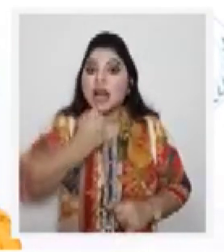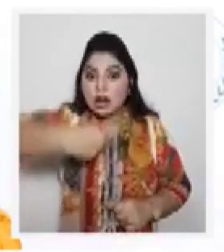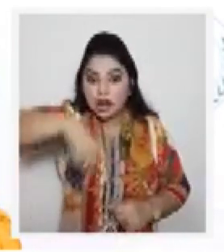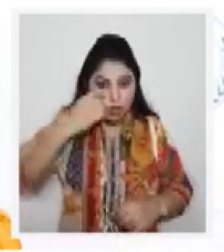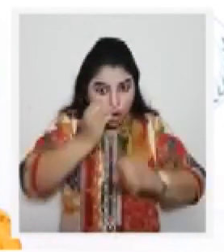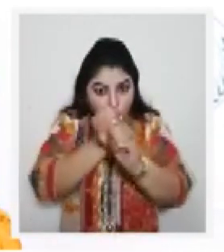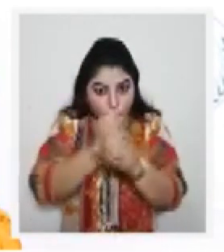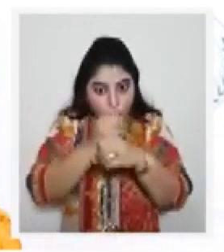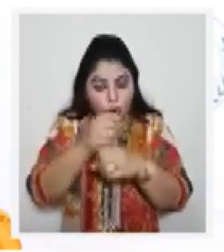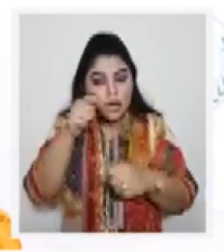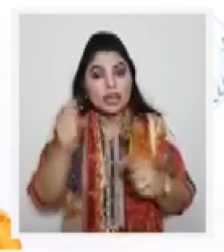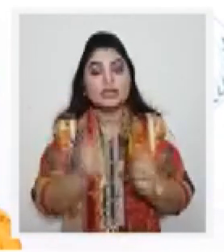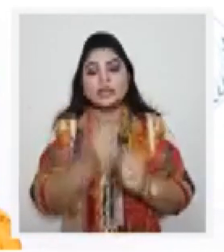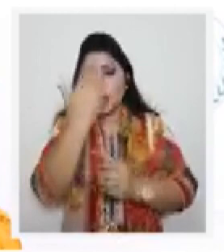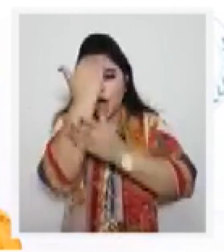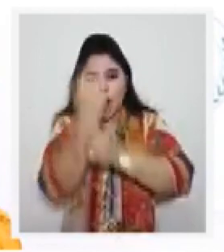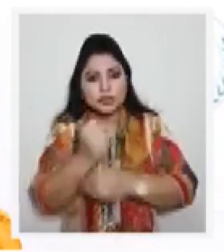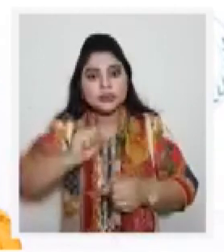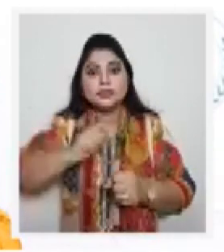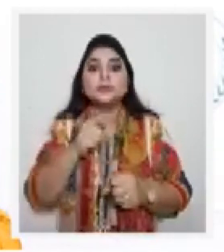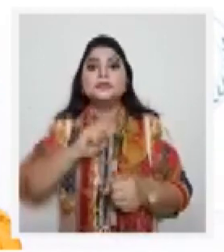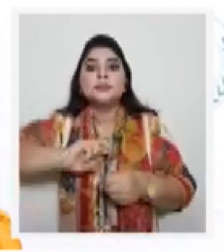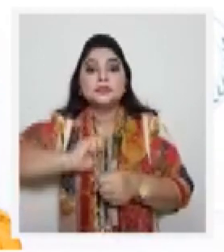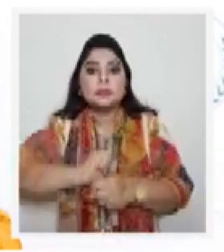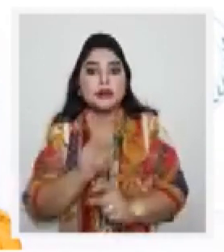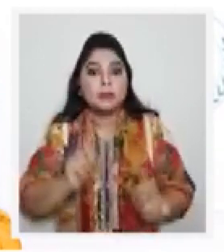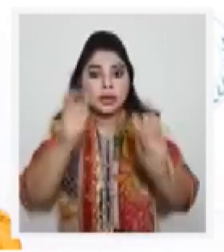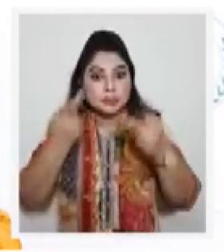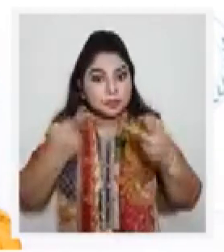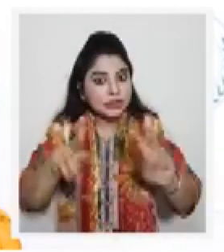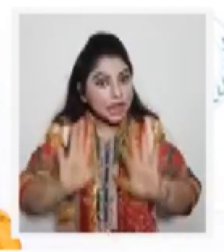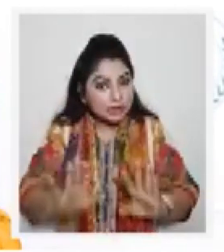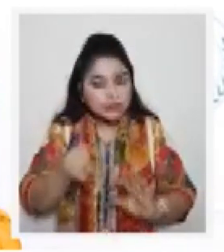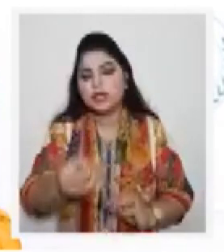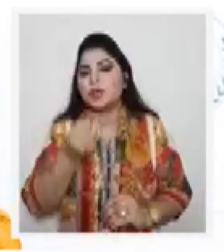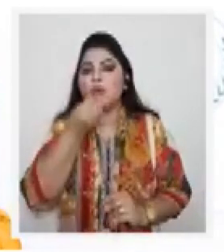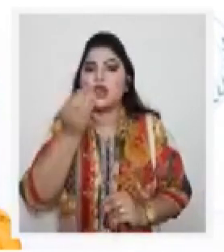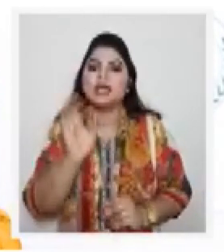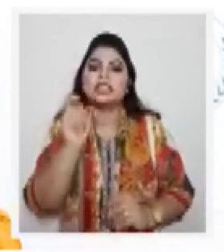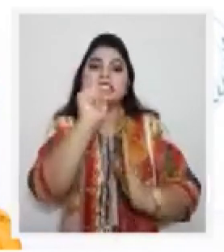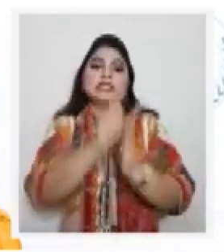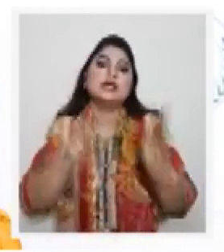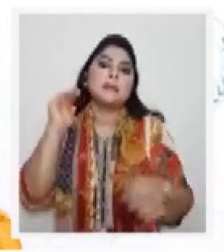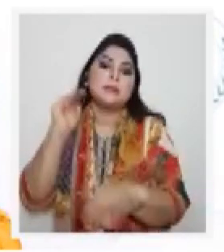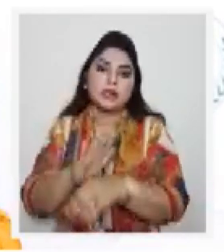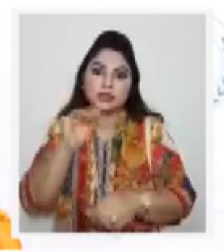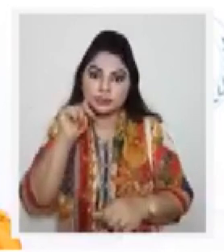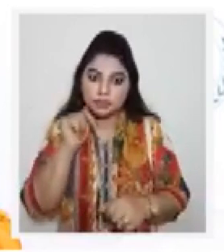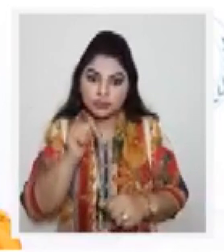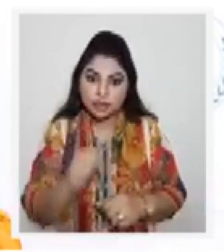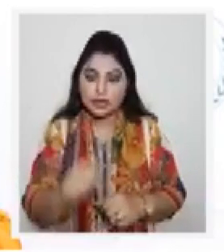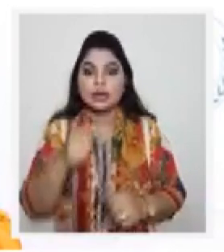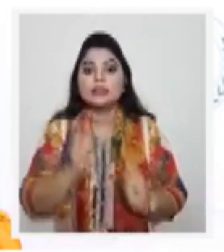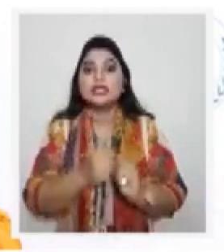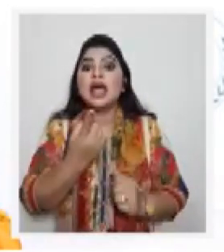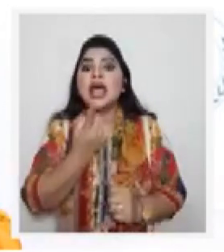ঢাকা মহানগরীর ওয়ারির নির্ধারিত এলাকা চিহ্নিত করে সেখানে পরীক্ষামূলক রেড জোন বাস্তবায়নের জন্য সংশ্লিষ্ট মন্ত্রণালয়ে